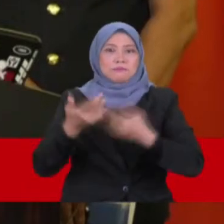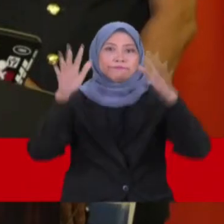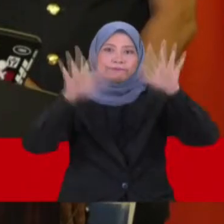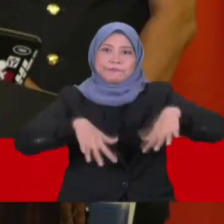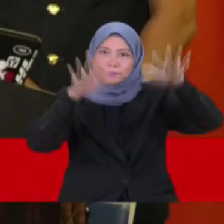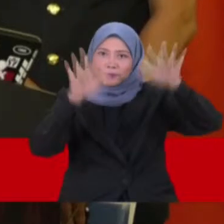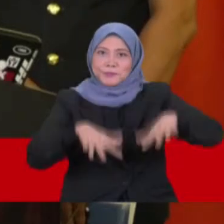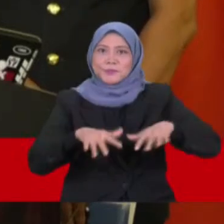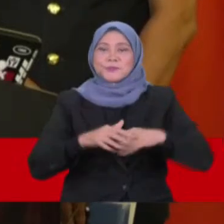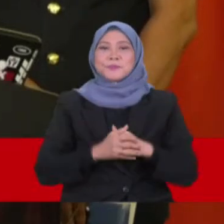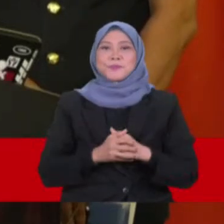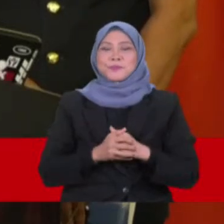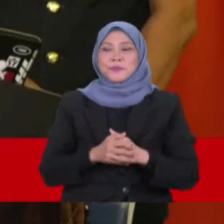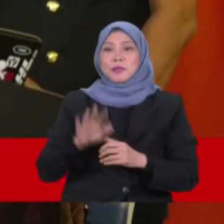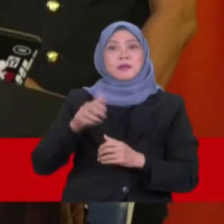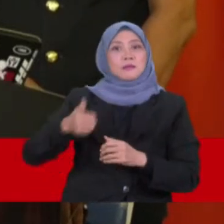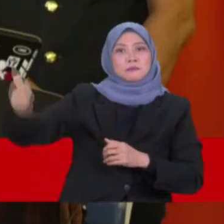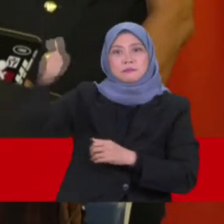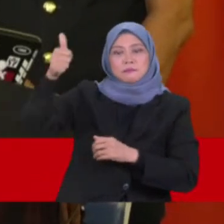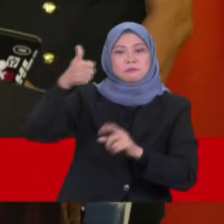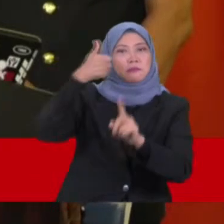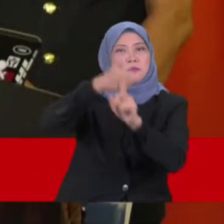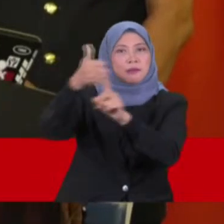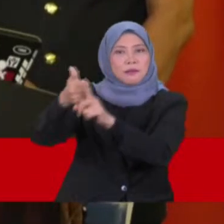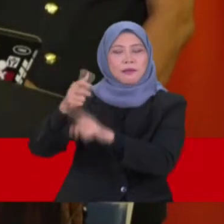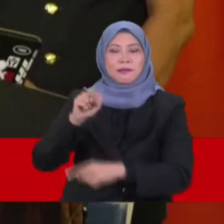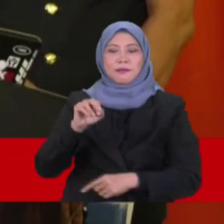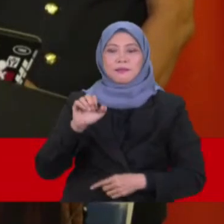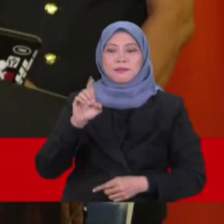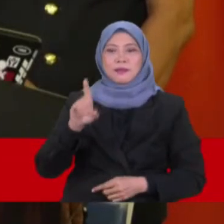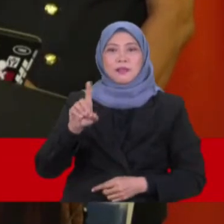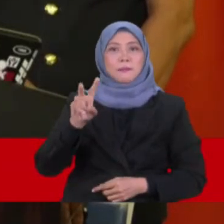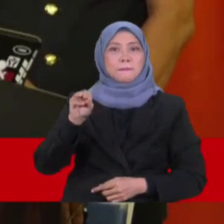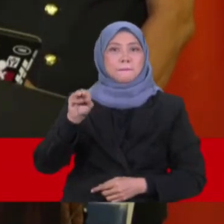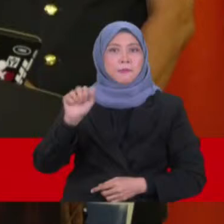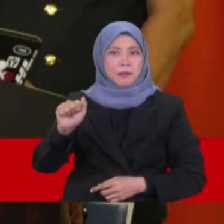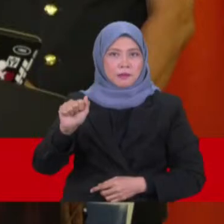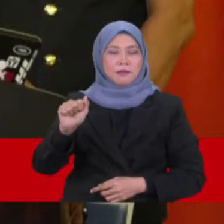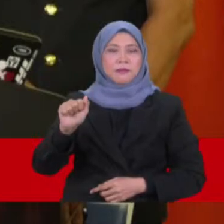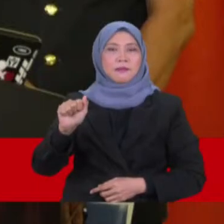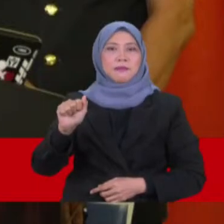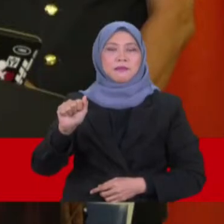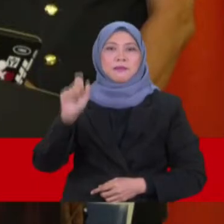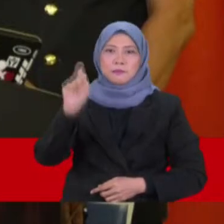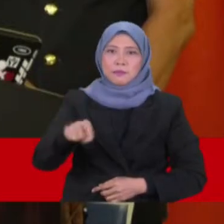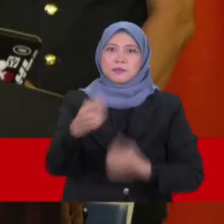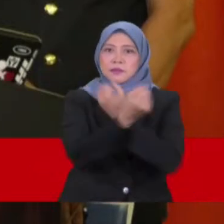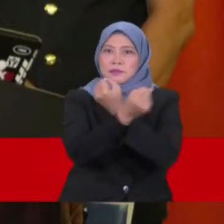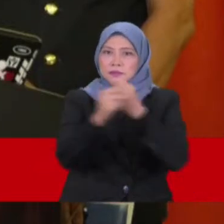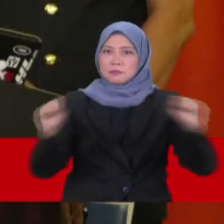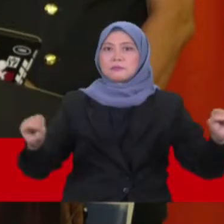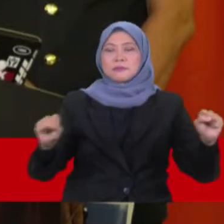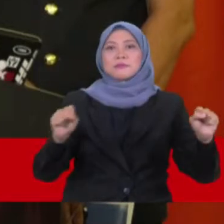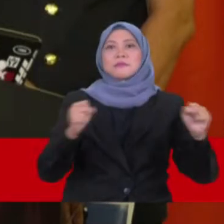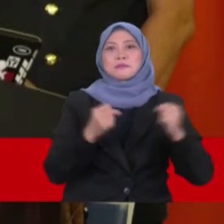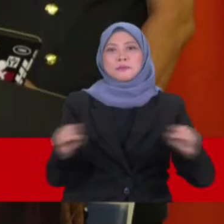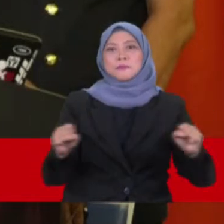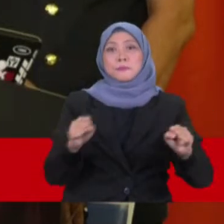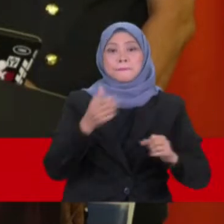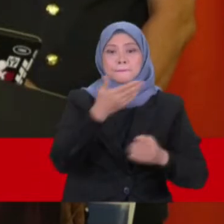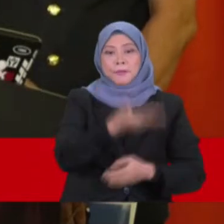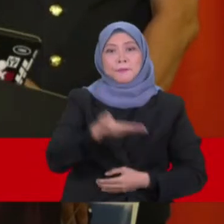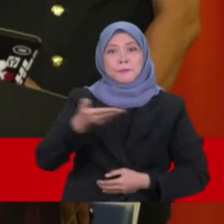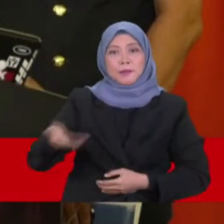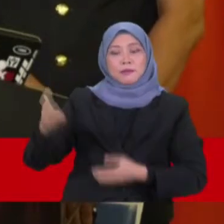telah mengarahkan NADMA, MAFI dan KPDHP untuk bersiap sedia dalam memastikan bekalan